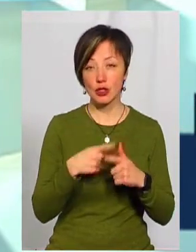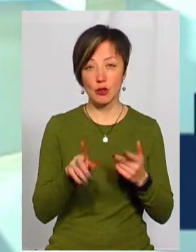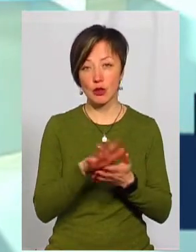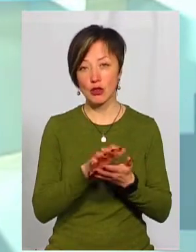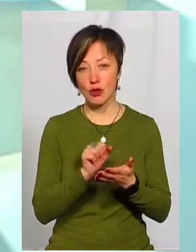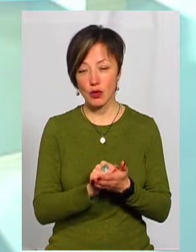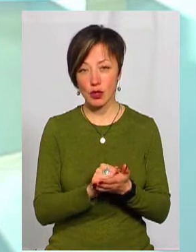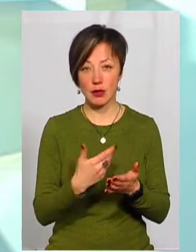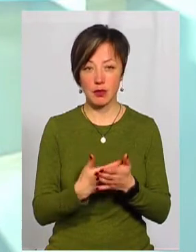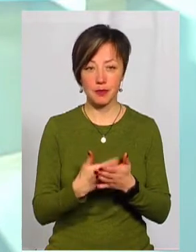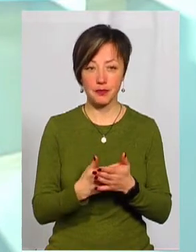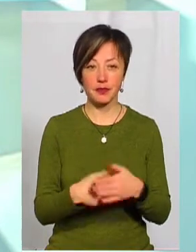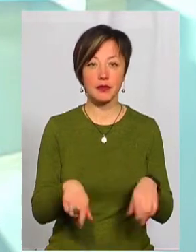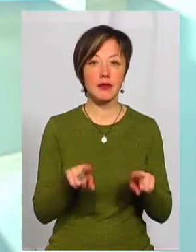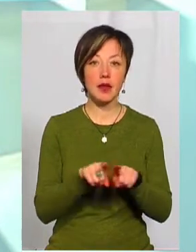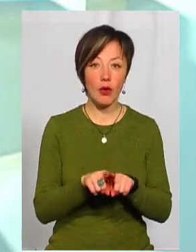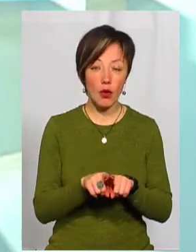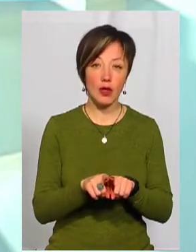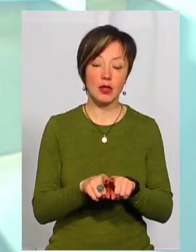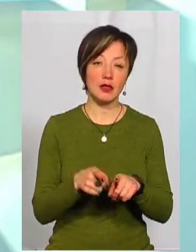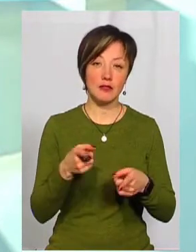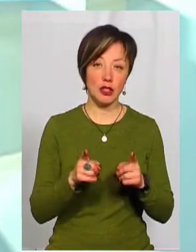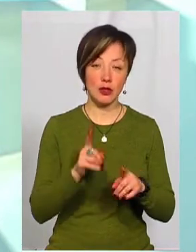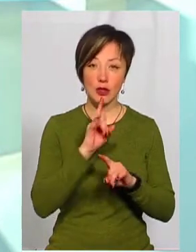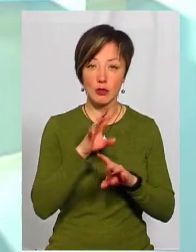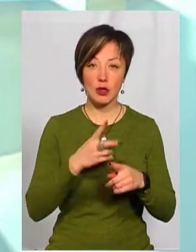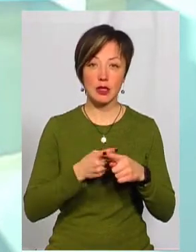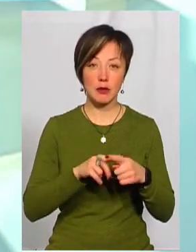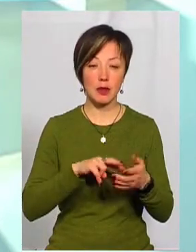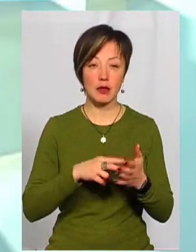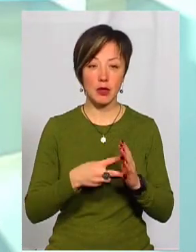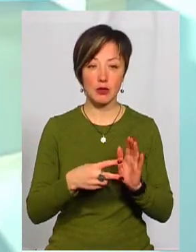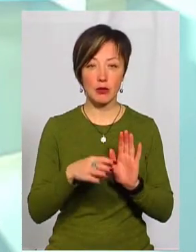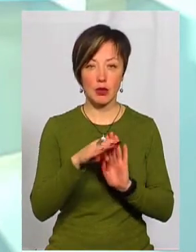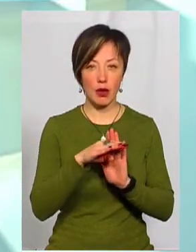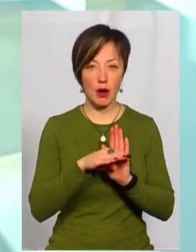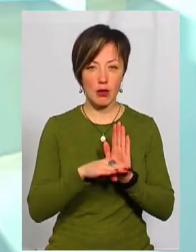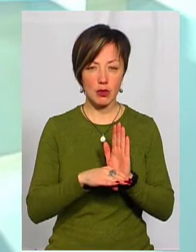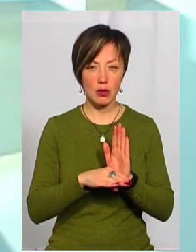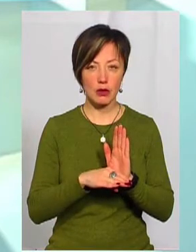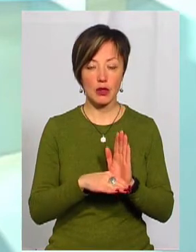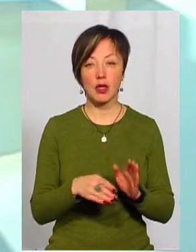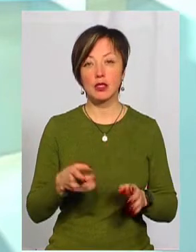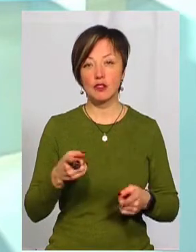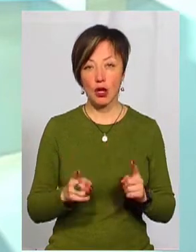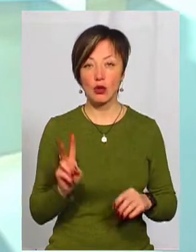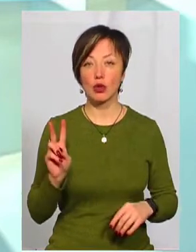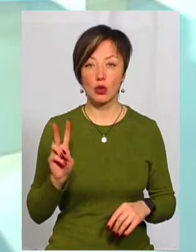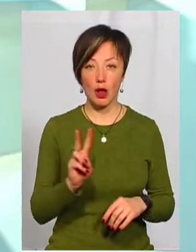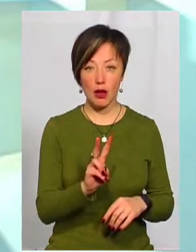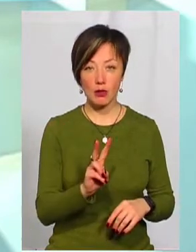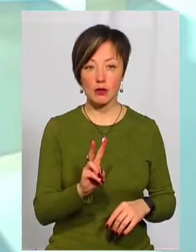десь пошкоджені, його розірвати, такого, звичайно, не буде, це передбачено програмою. От, звичайно,